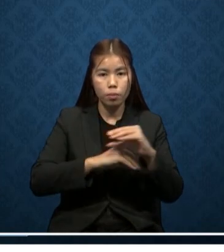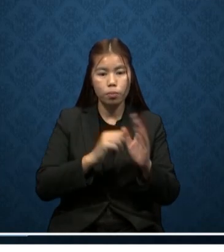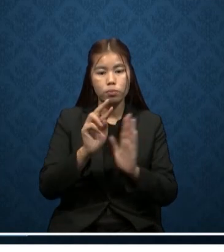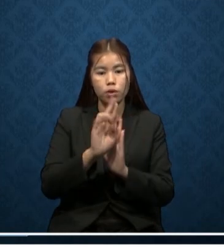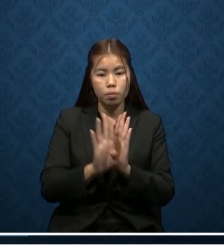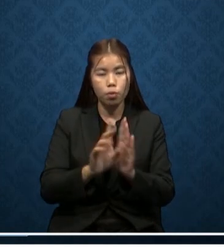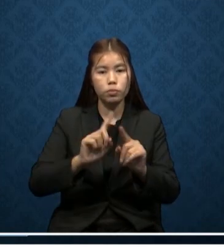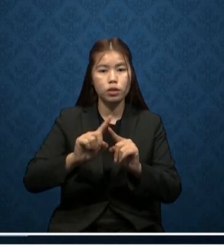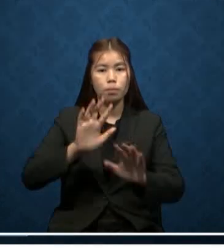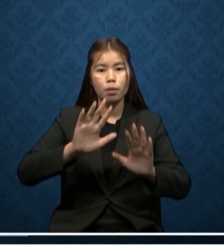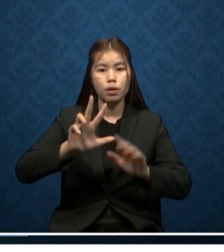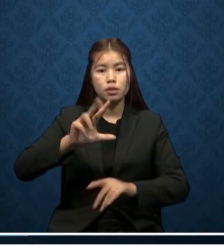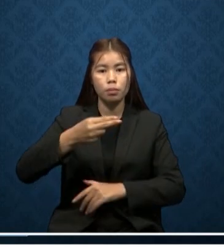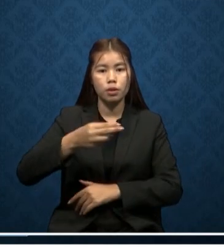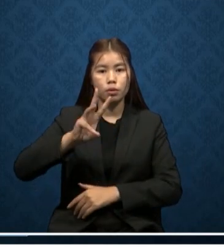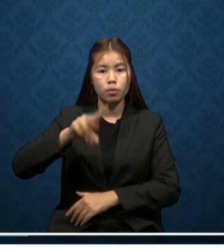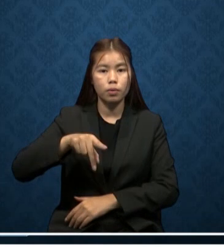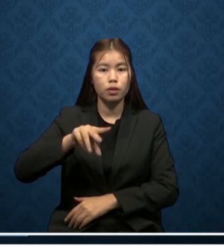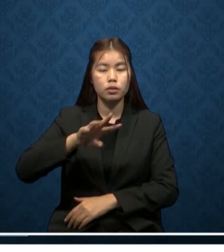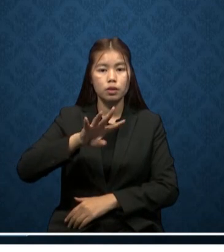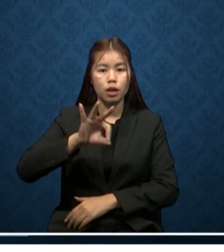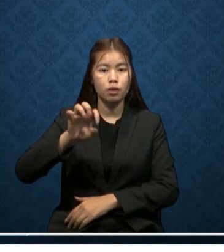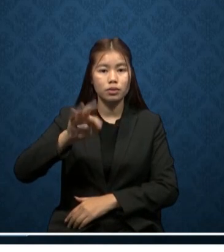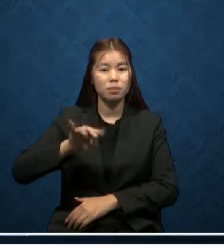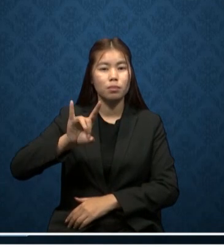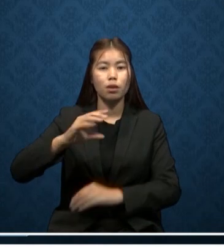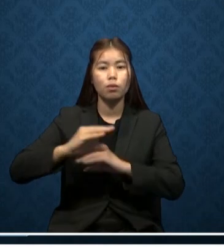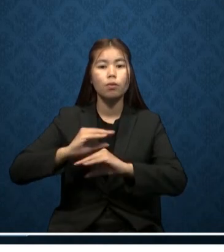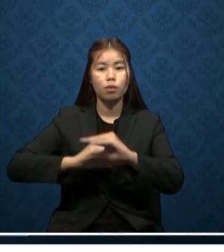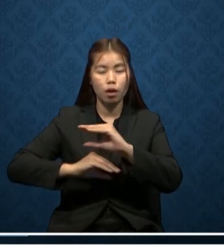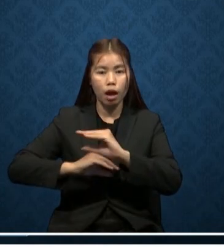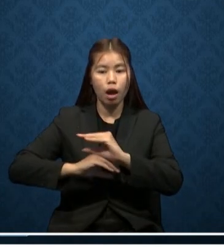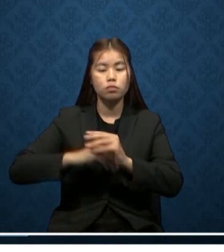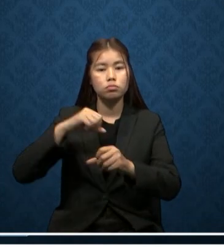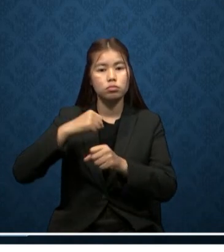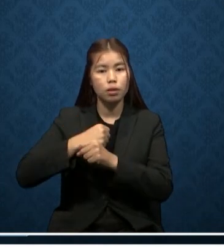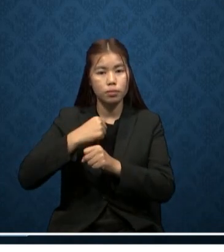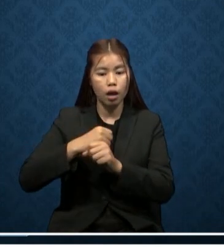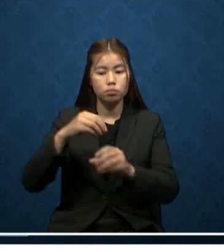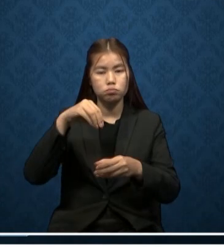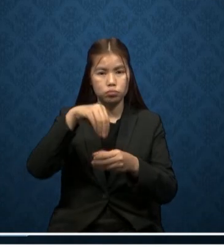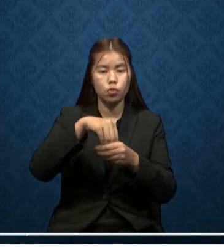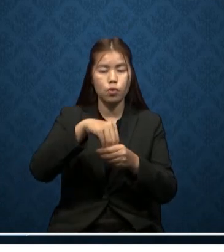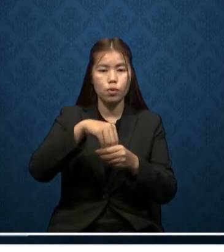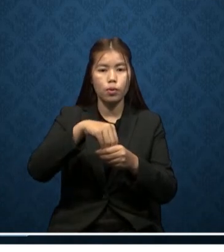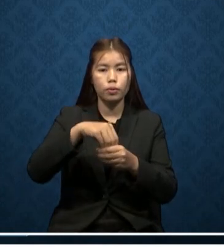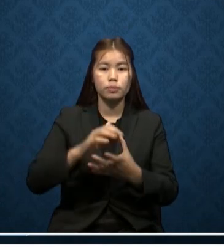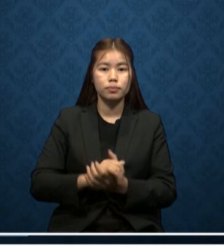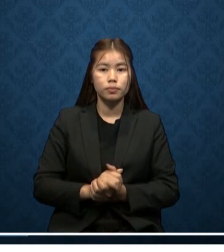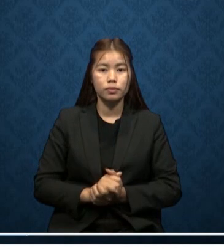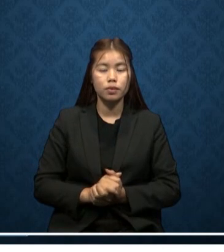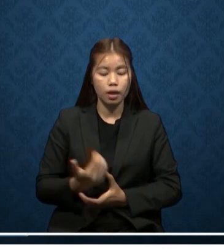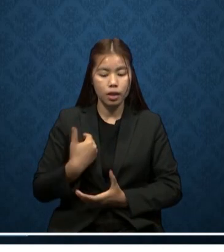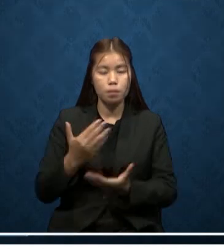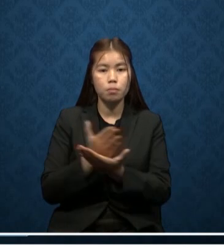อยู่ถึง 36,000 1948โครงการและการดำเนินการภายใต้ภายใต้ตรงเนี้มันแบ่งเป็น